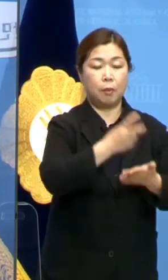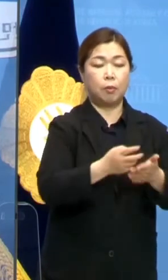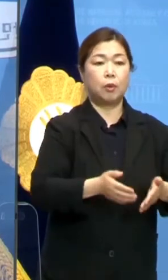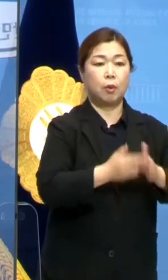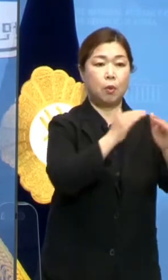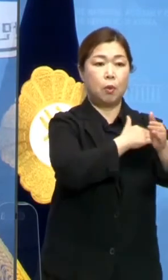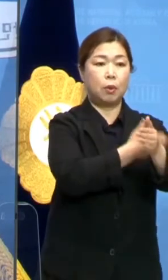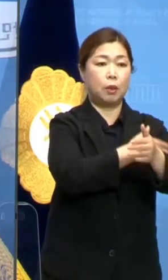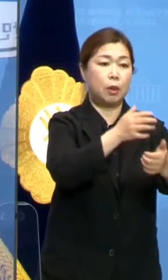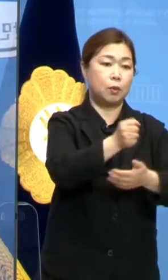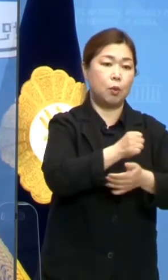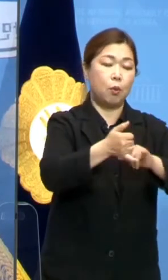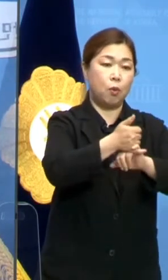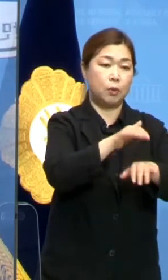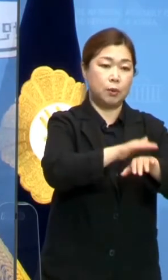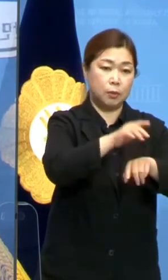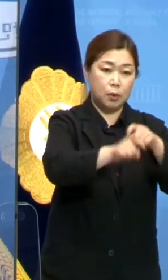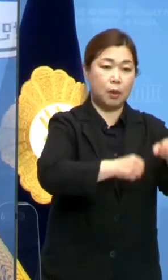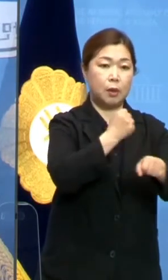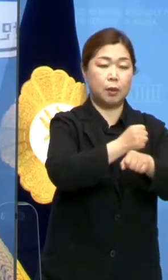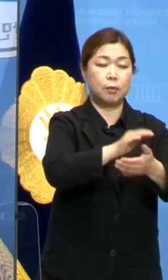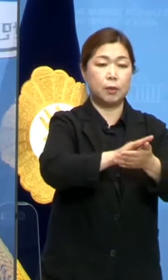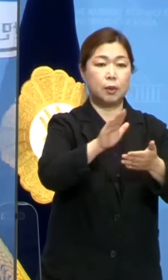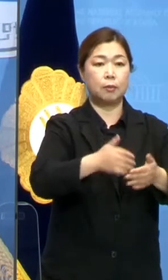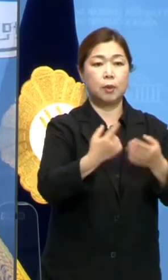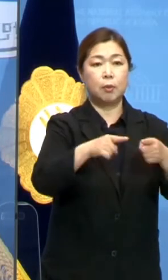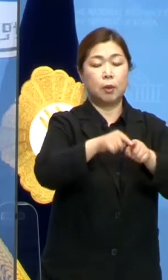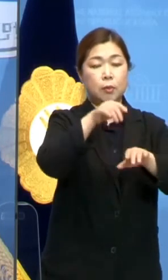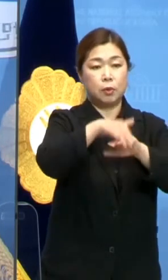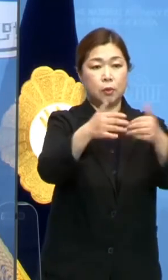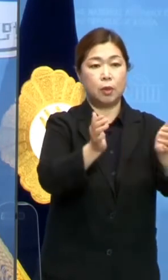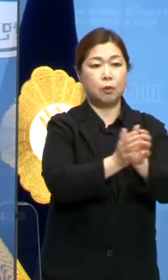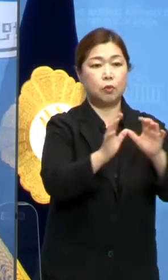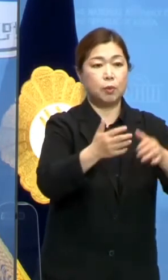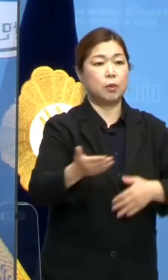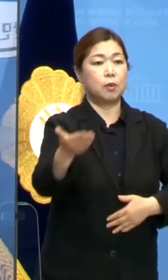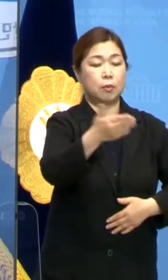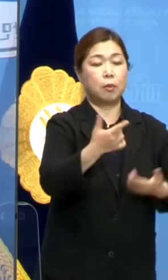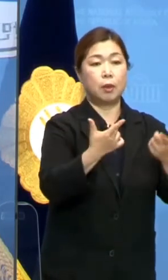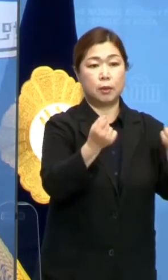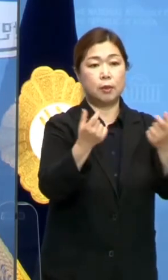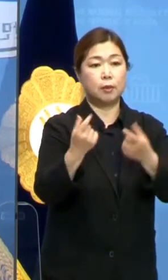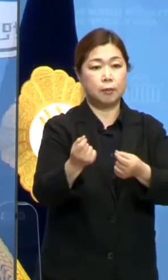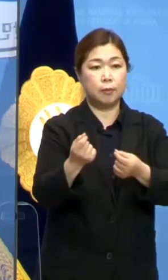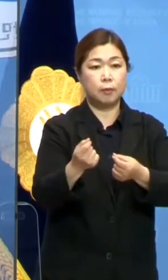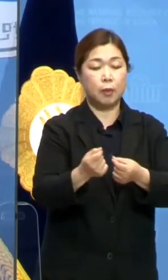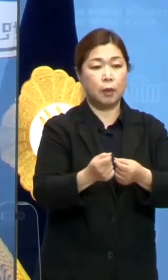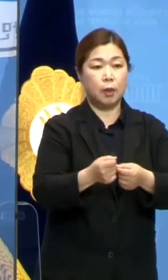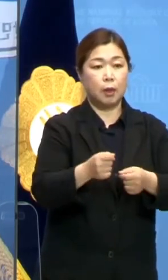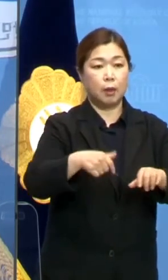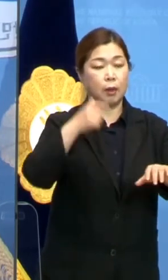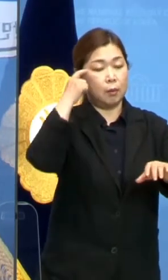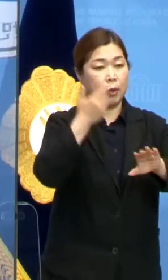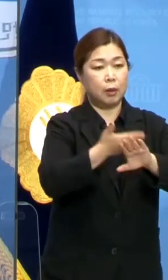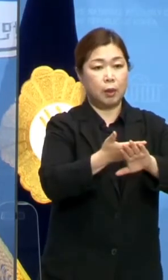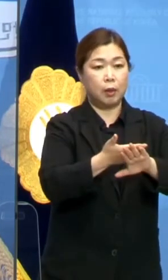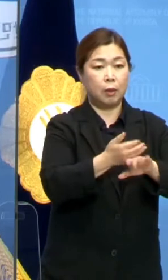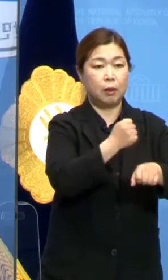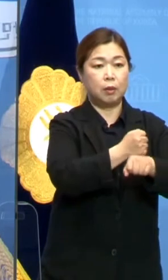통해 반드시 실현할 것입니다. 더불어민주당은 국민 여러분과 함께 반개혁